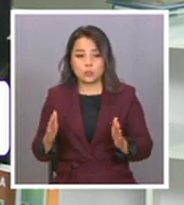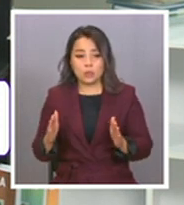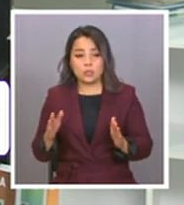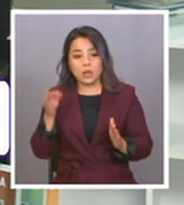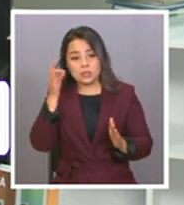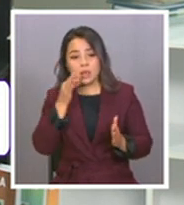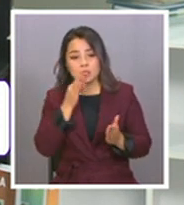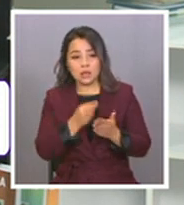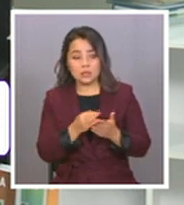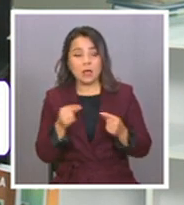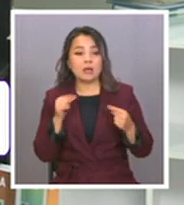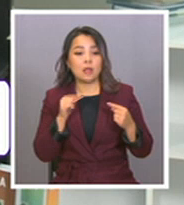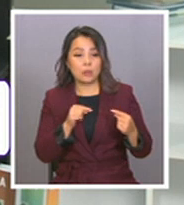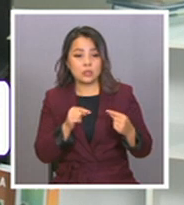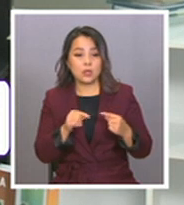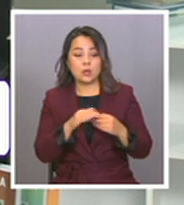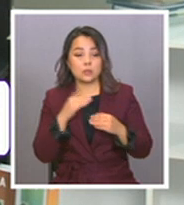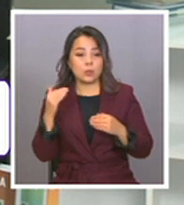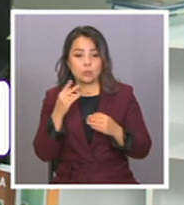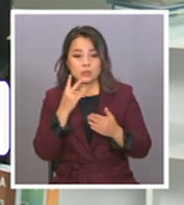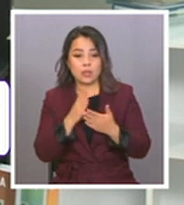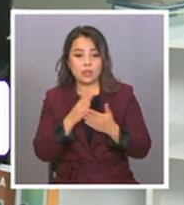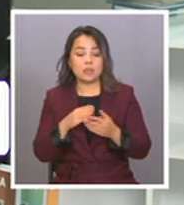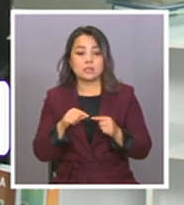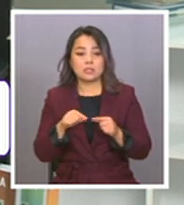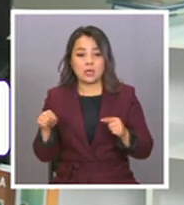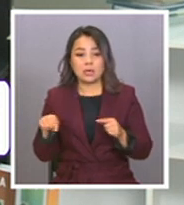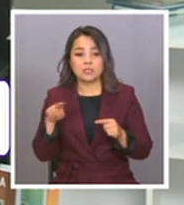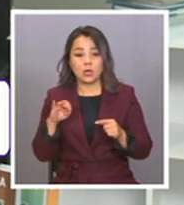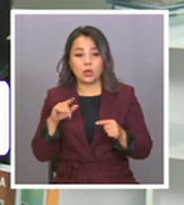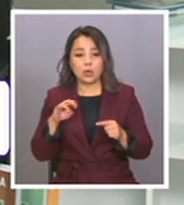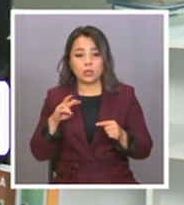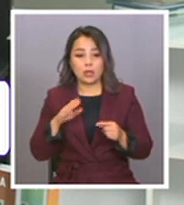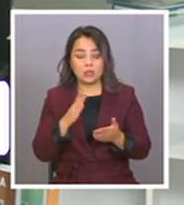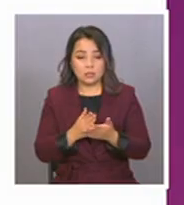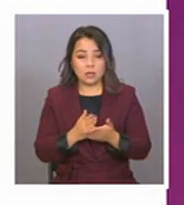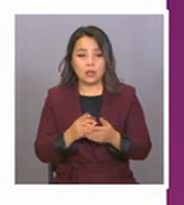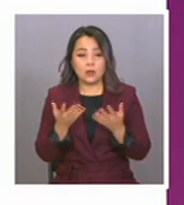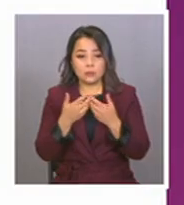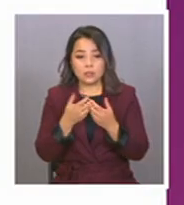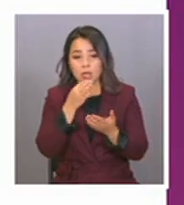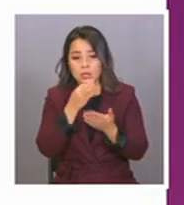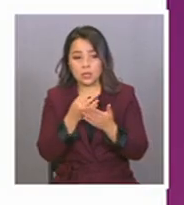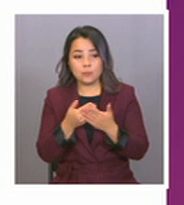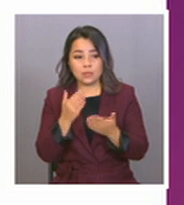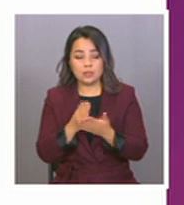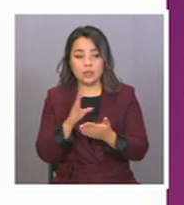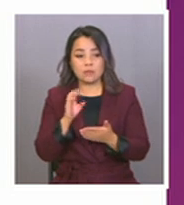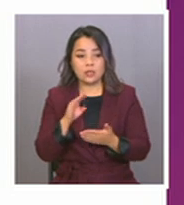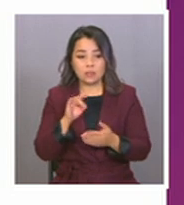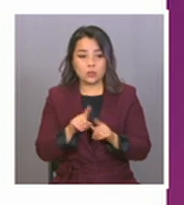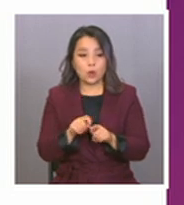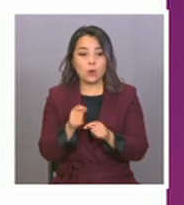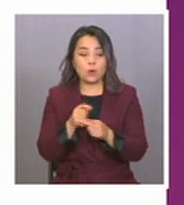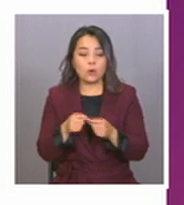табылады қарама-қарсы төбелерін қоссақ? Әрине ол диагональ. Яғни біз вектордың өлшем бірлігін айтпас бұрын, яғни вектордың ұзындығын таппас бұрын,